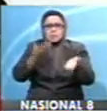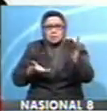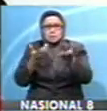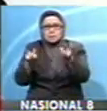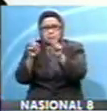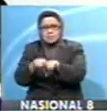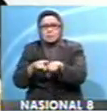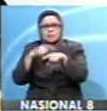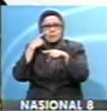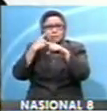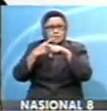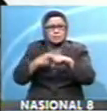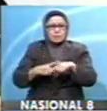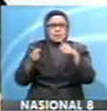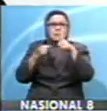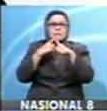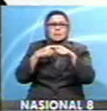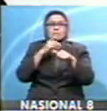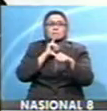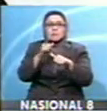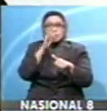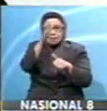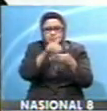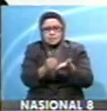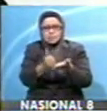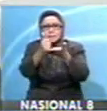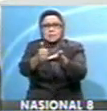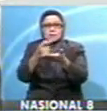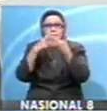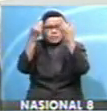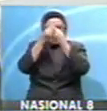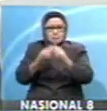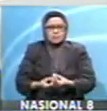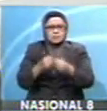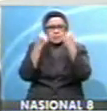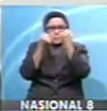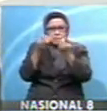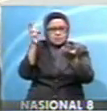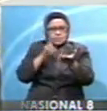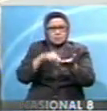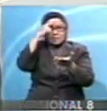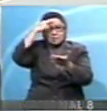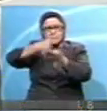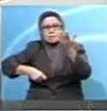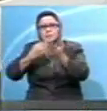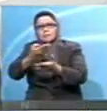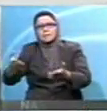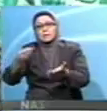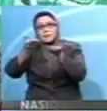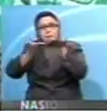G Dalam pada itu Beliau berkata peningkatan jumlah Syarikat yang berdaftar untuk Cukai barang dan perkhidmatan GST